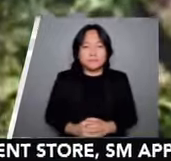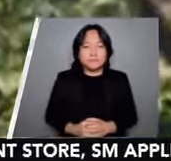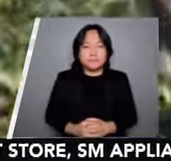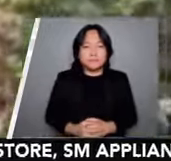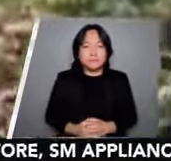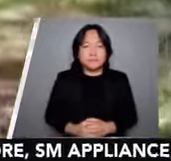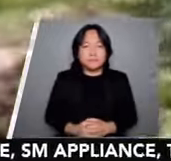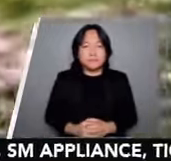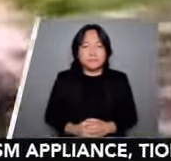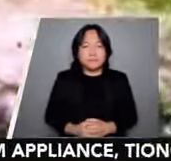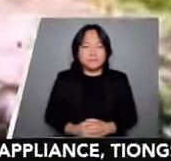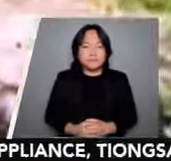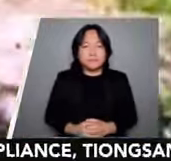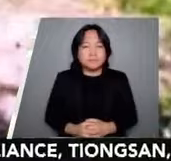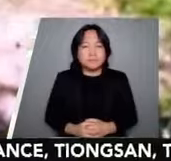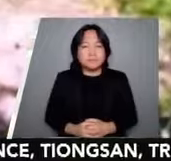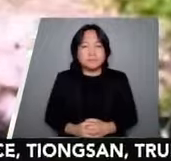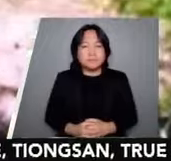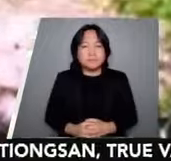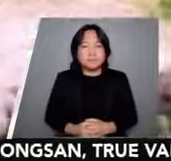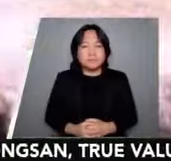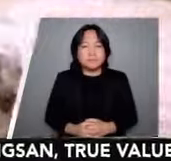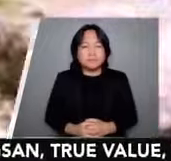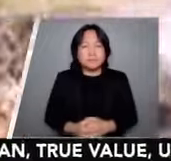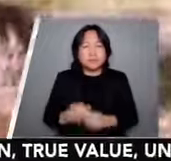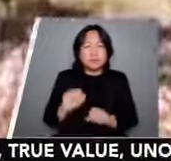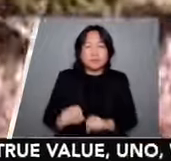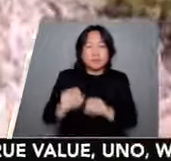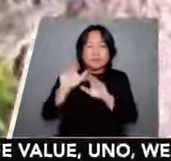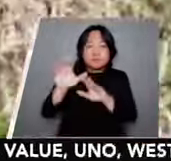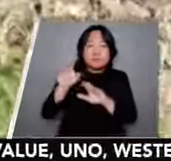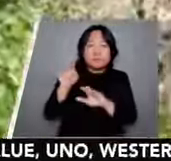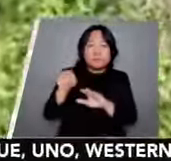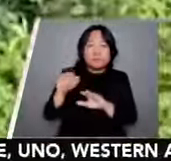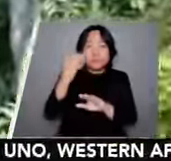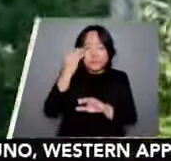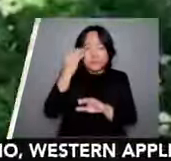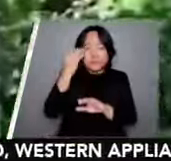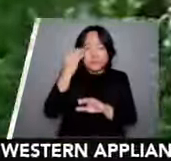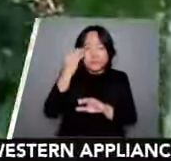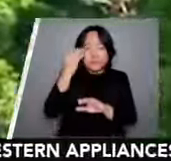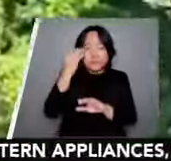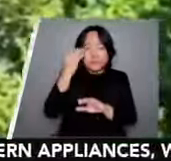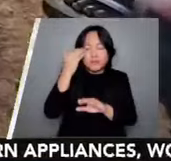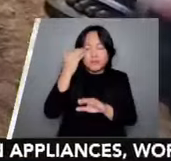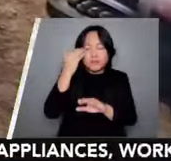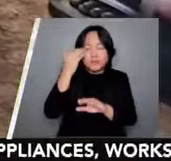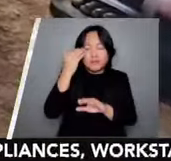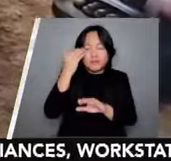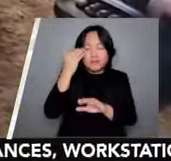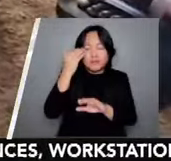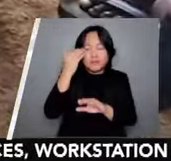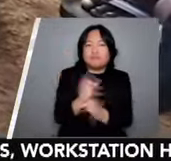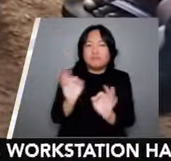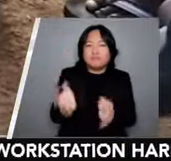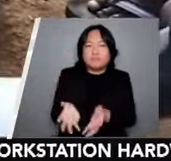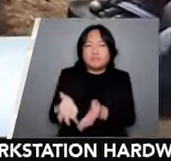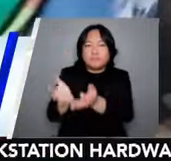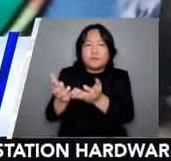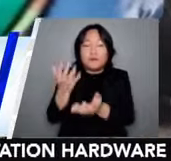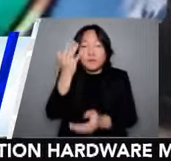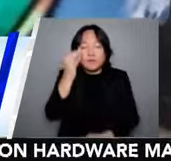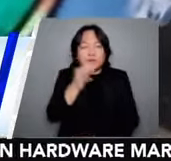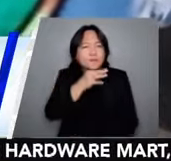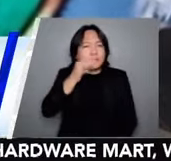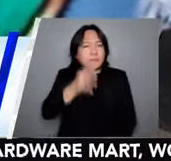Pinakawalaan sa kabundukan ang isang Philippine Eagle na nasagip ng isang magsasaka sa Kabugao, Apayao. Sumailalim sa